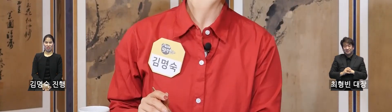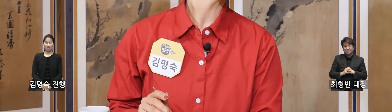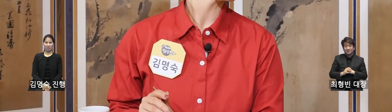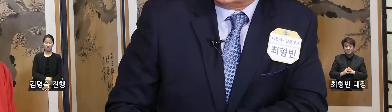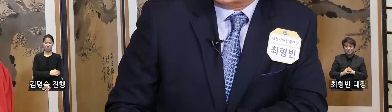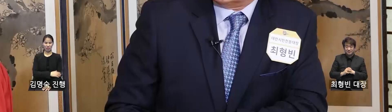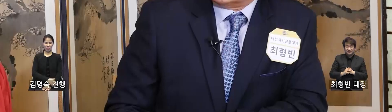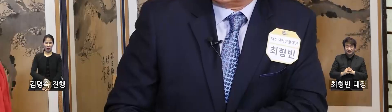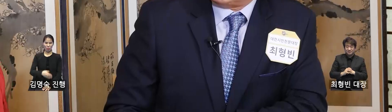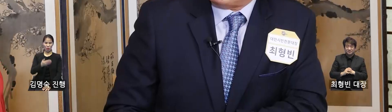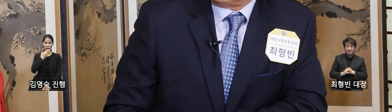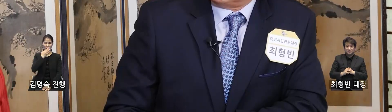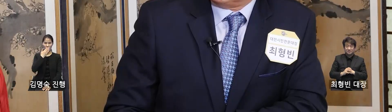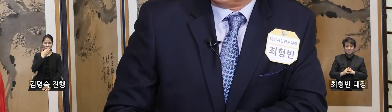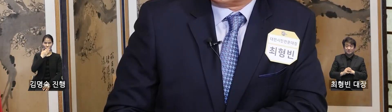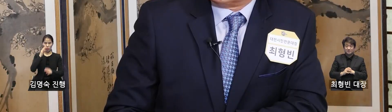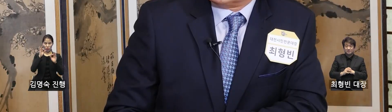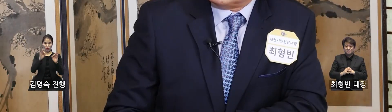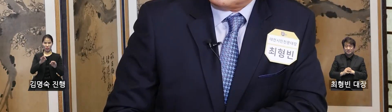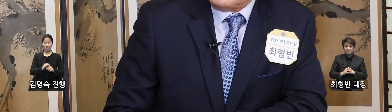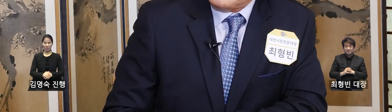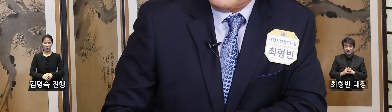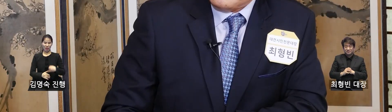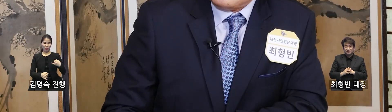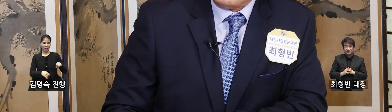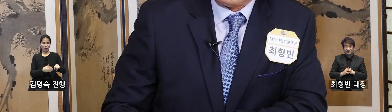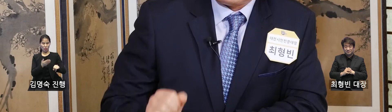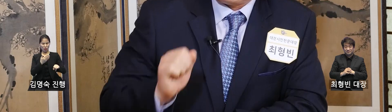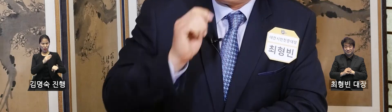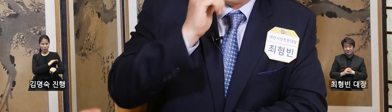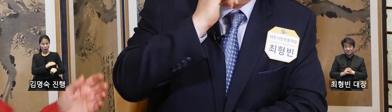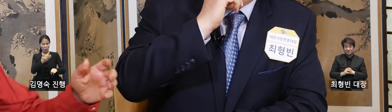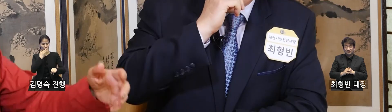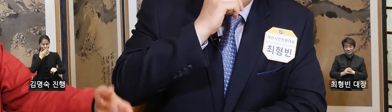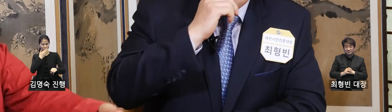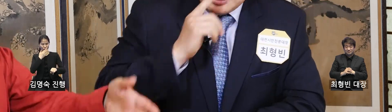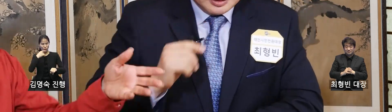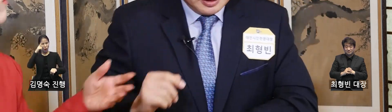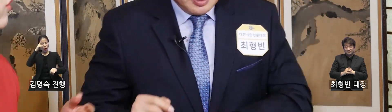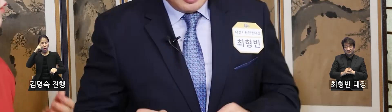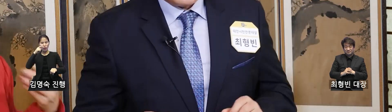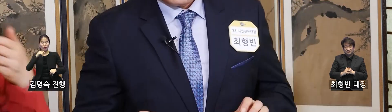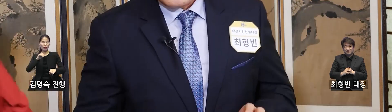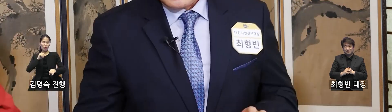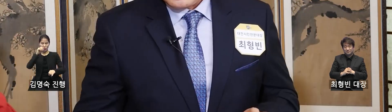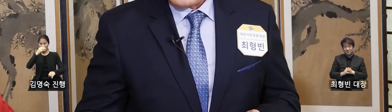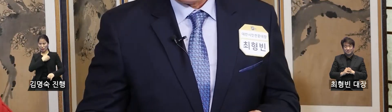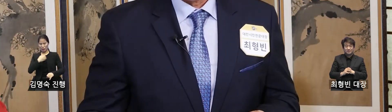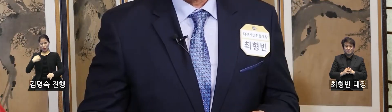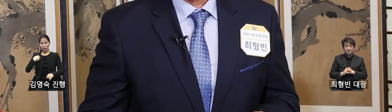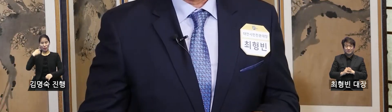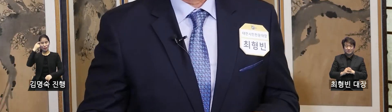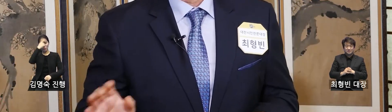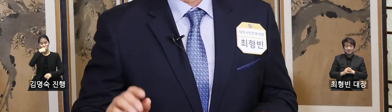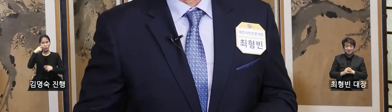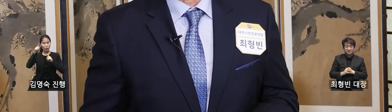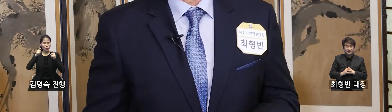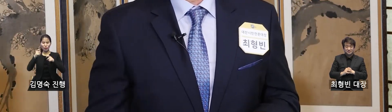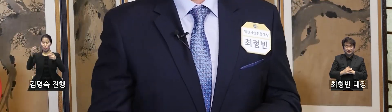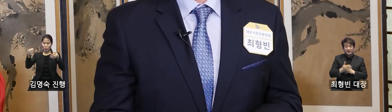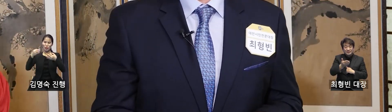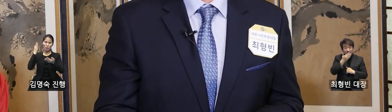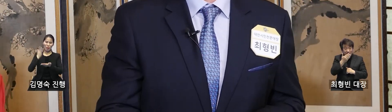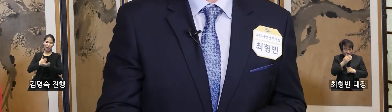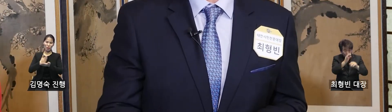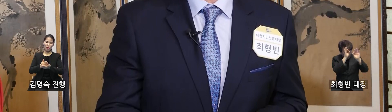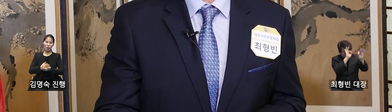제목 먹어 보면서 흐뭇해 하시는 그런 표정으로 드시지 말고 그건 어느 없으시면 도복이